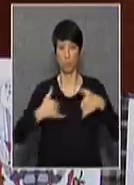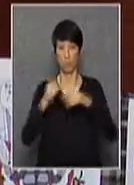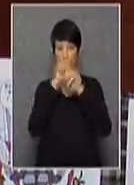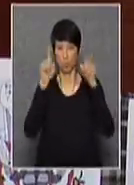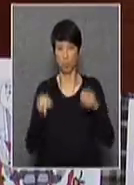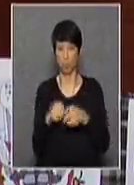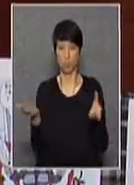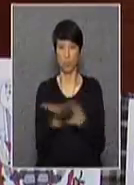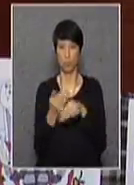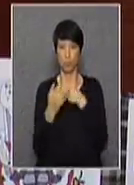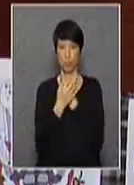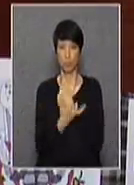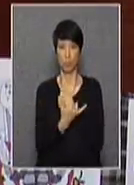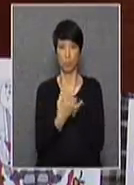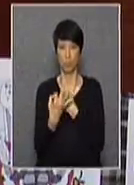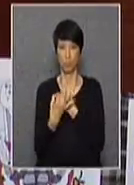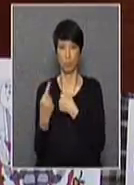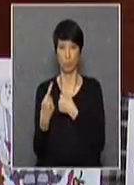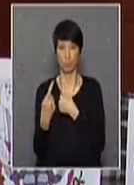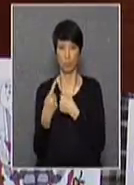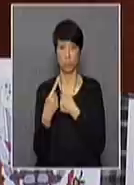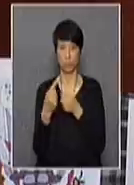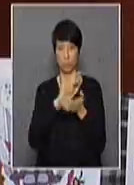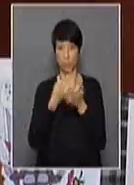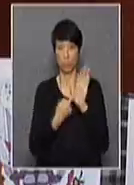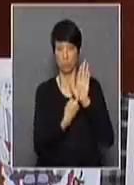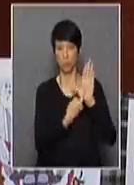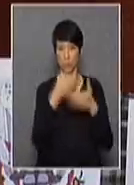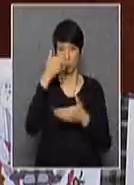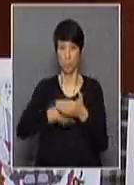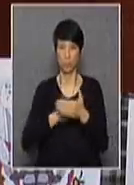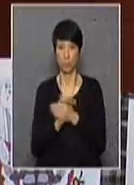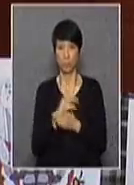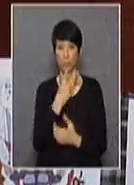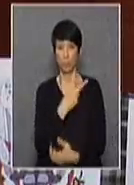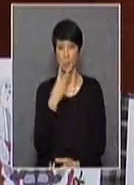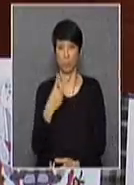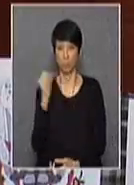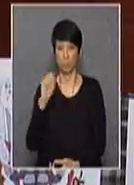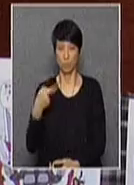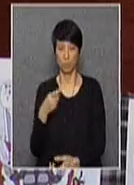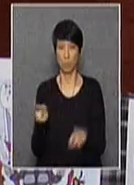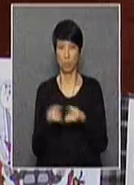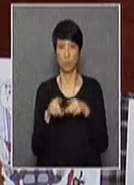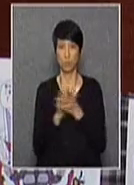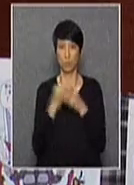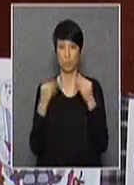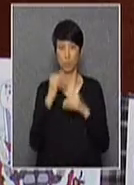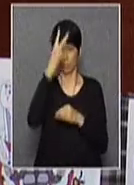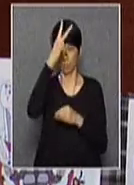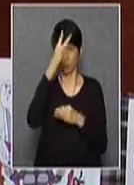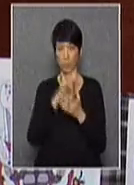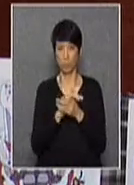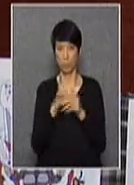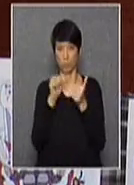錄二上面的第631項修正案，削減220萬，相當於教育局副